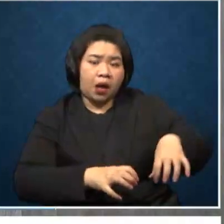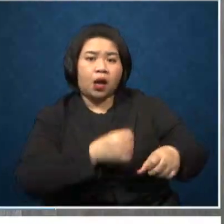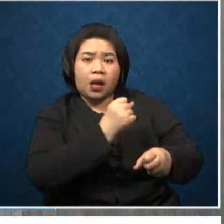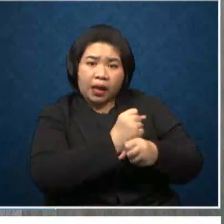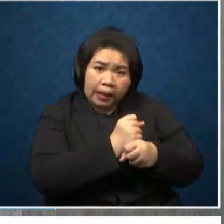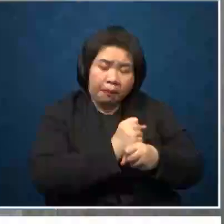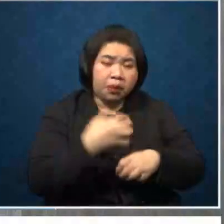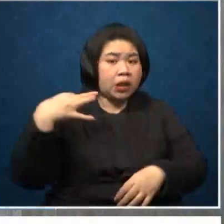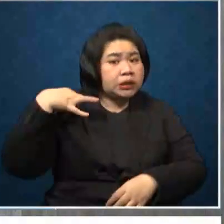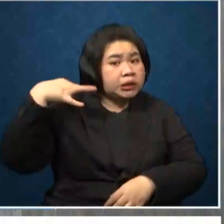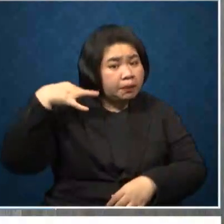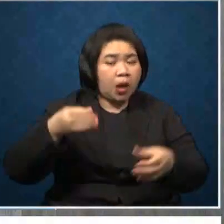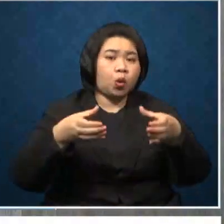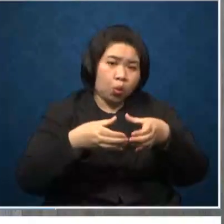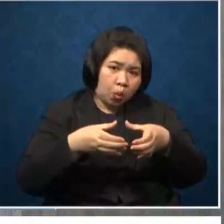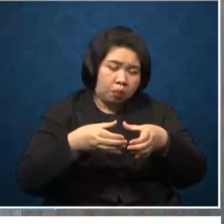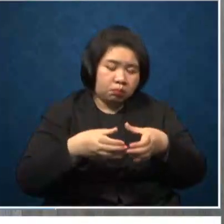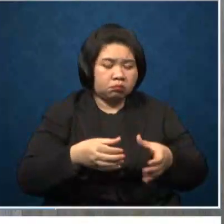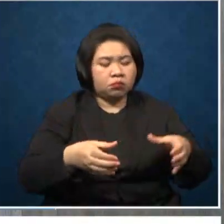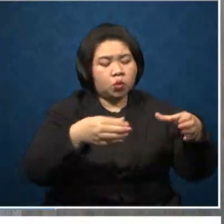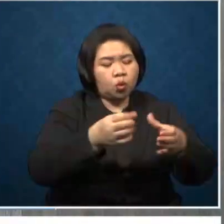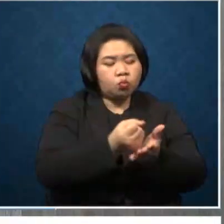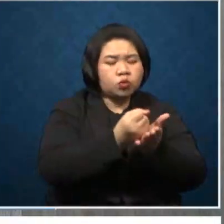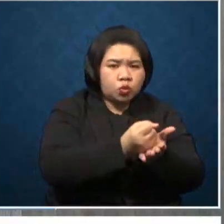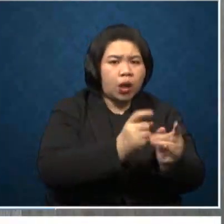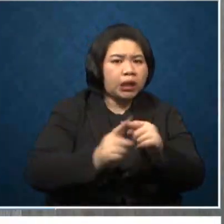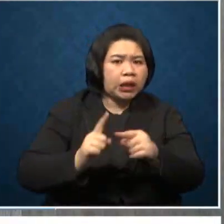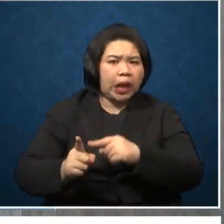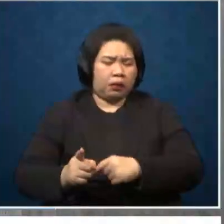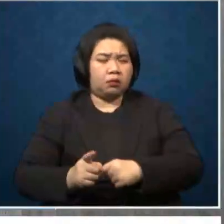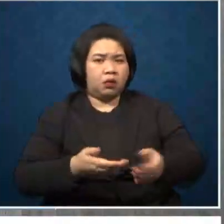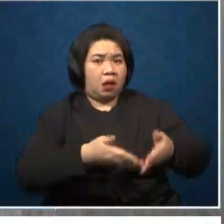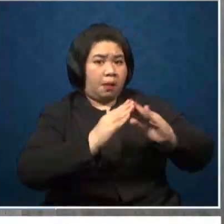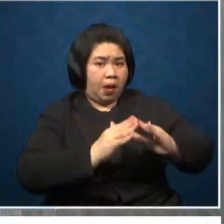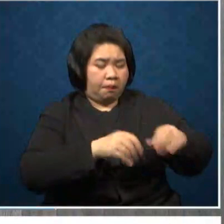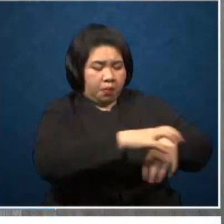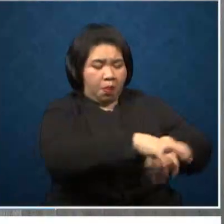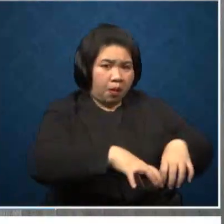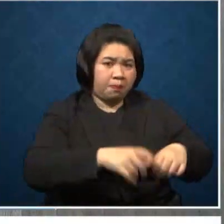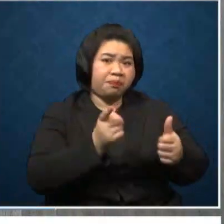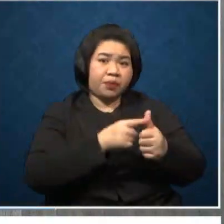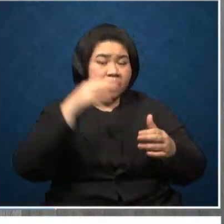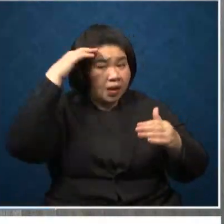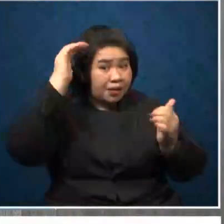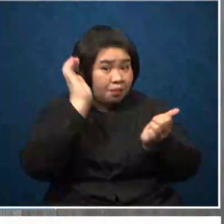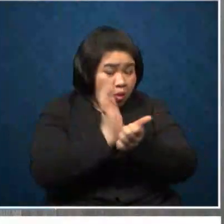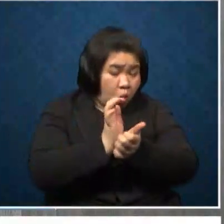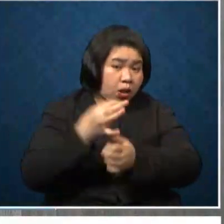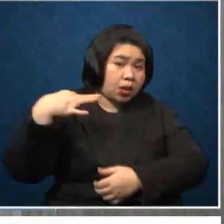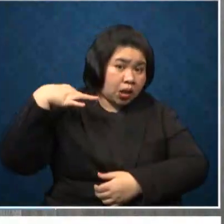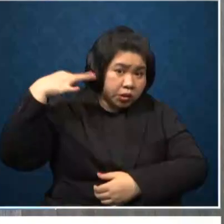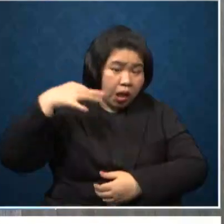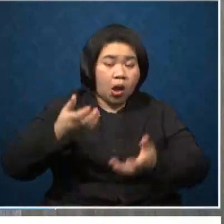ของอาสาสมัครบ้างหน่วยงานช่วยบ้างนะครับไม่ว่าทางด้านตำรวจอาสายุติธรรมอาสา